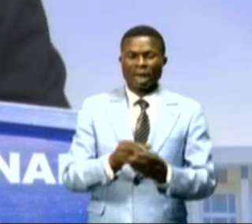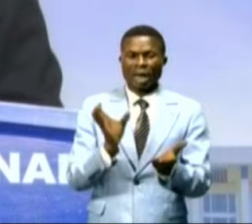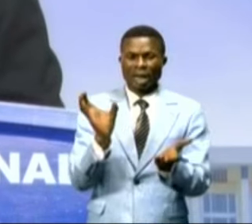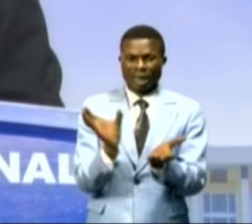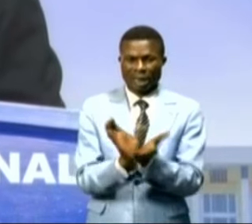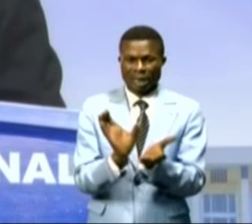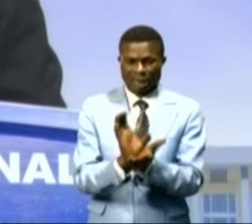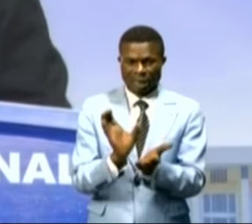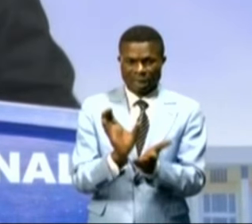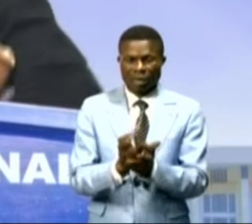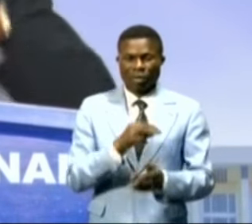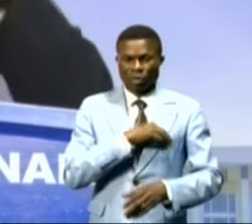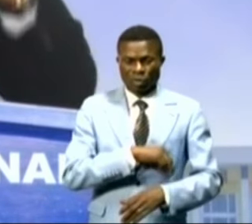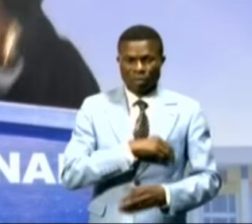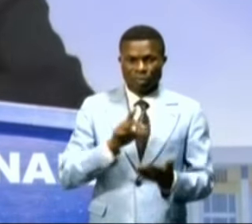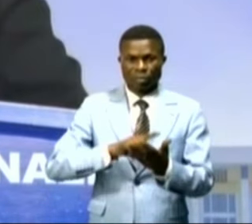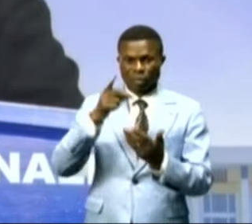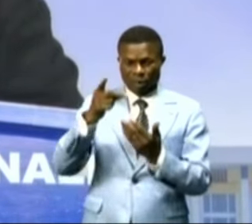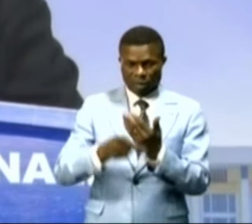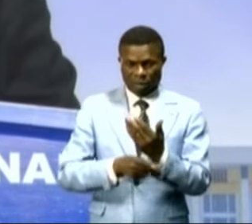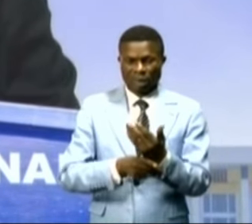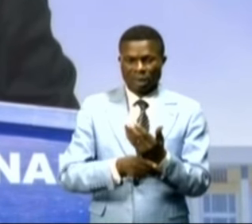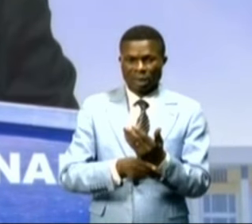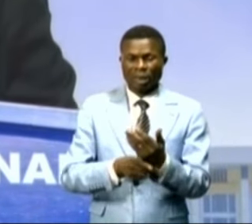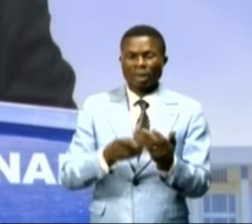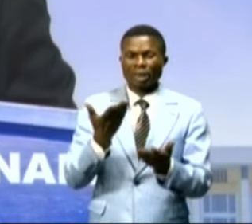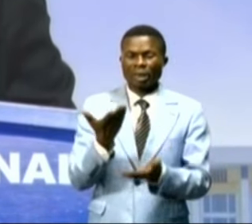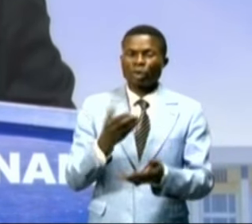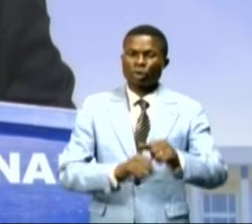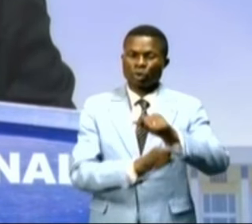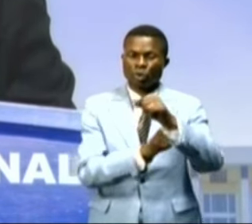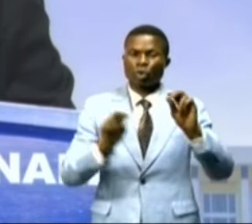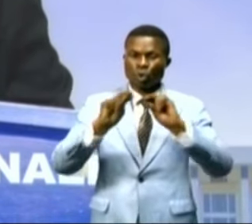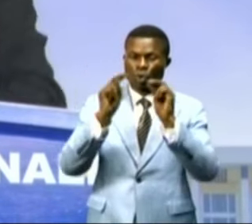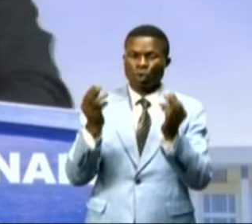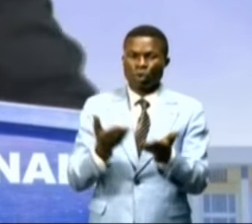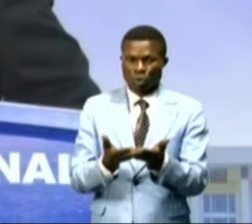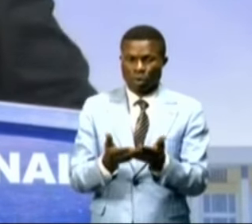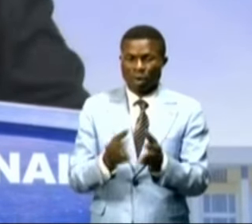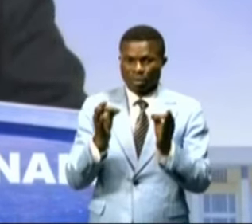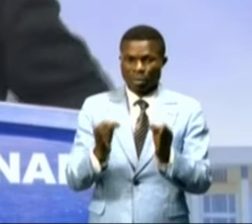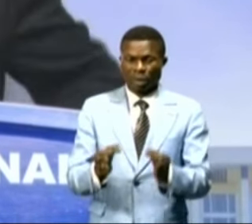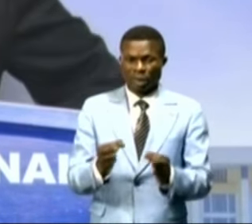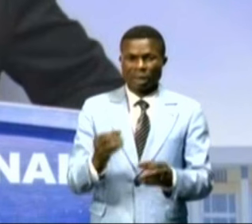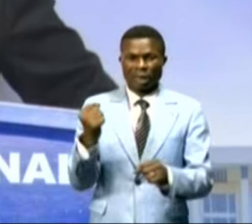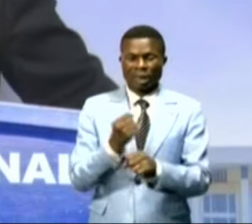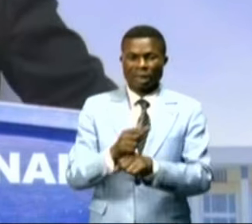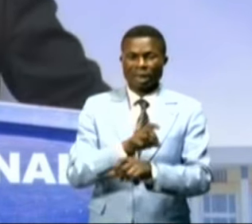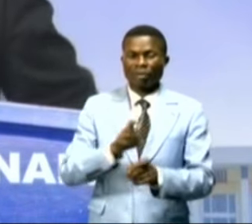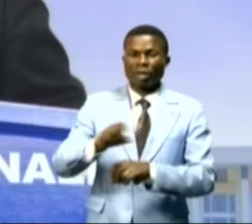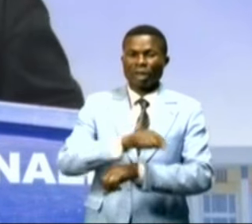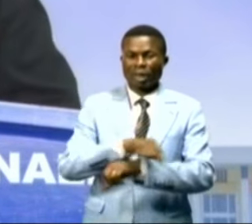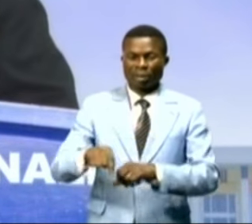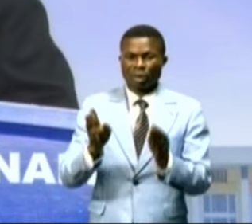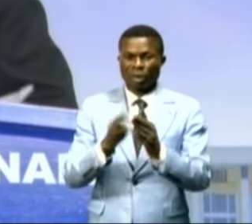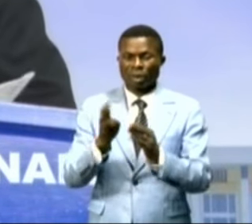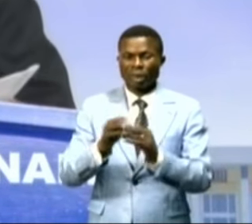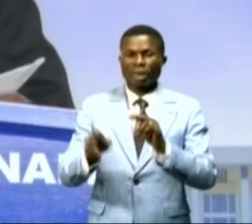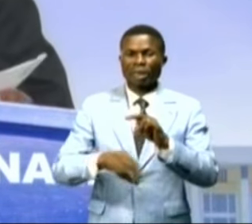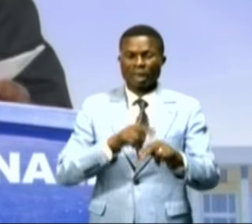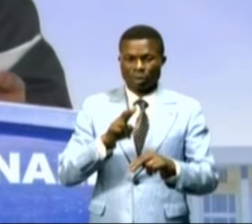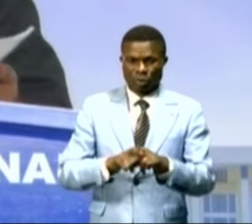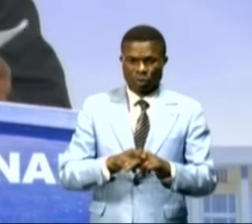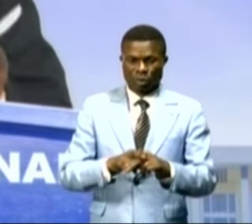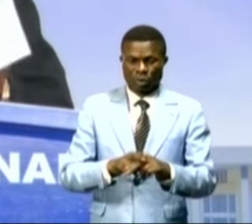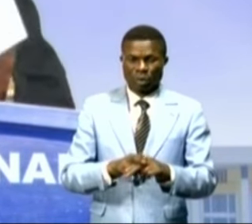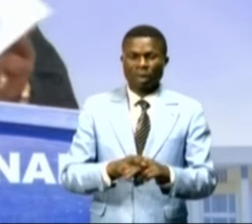surtout que le président lui-même devait accompagner la délégation. C'est comme ça que les services administratifs de l'Assemblée nous